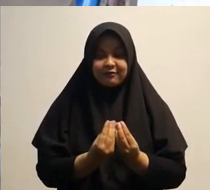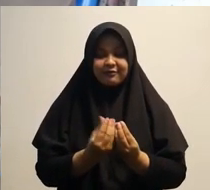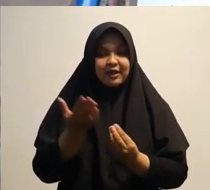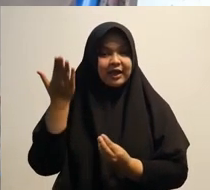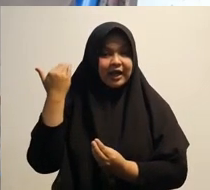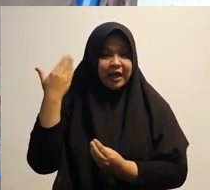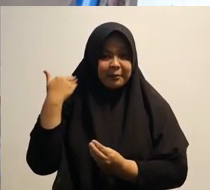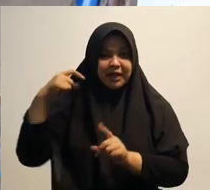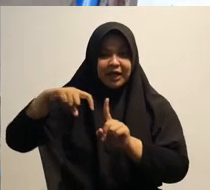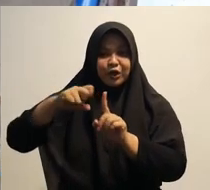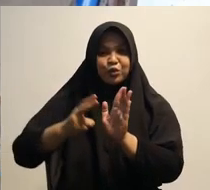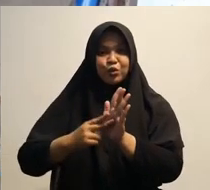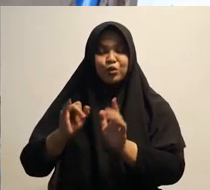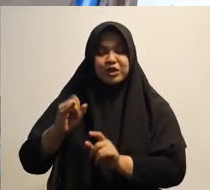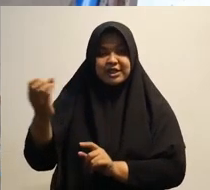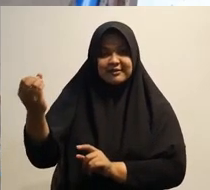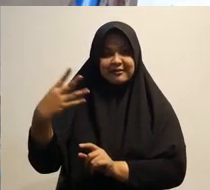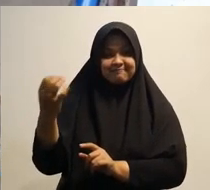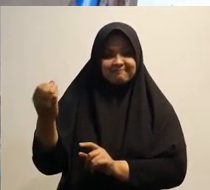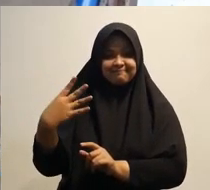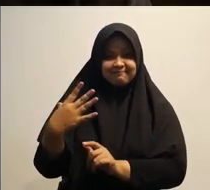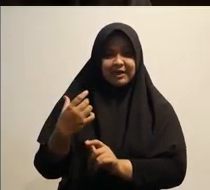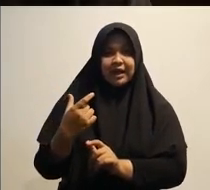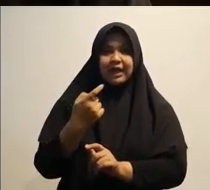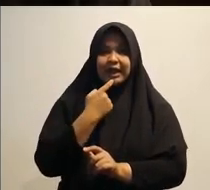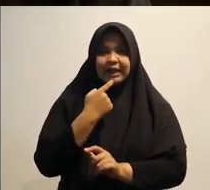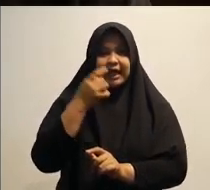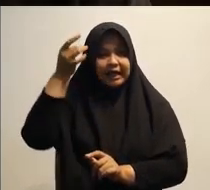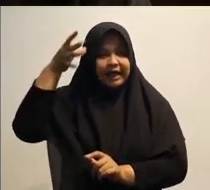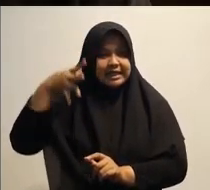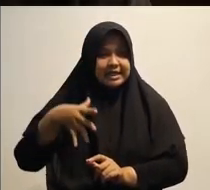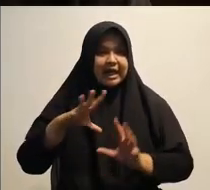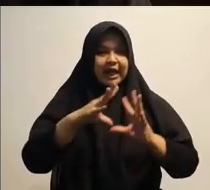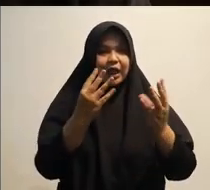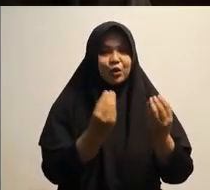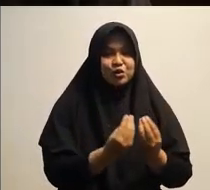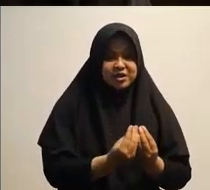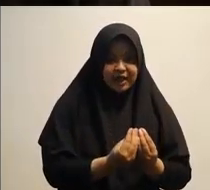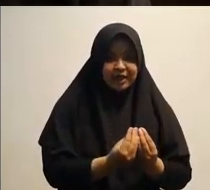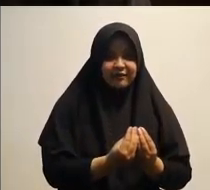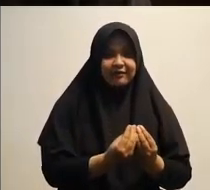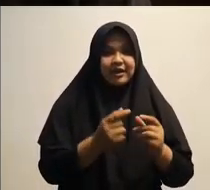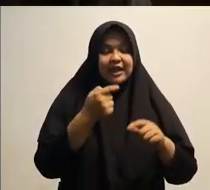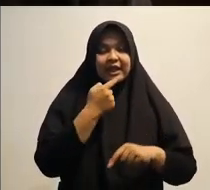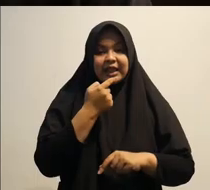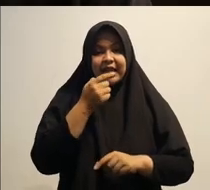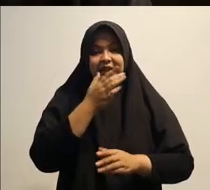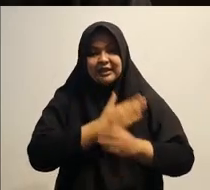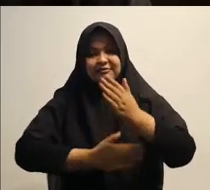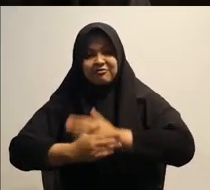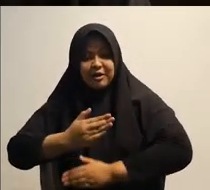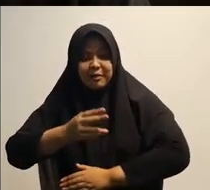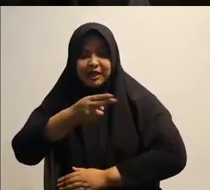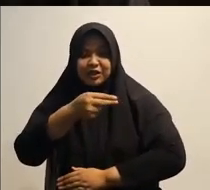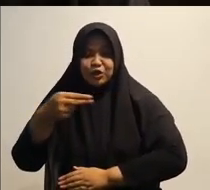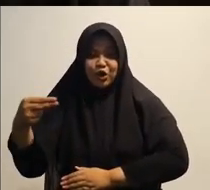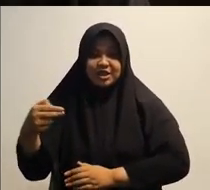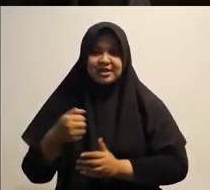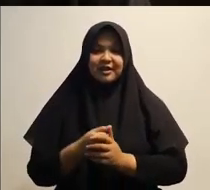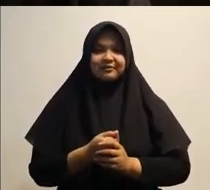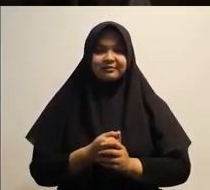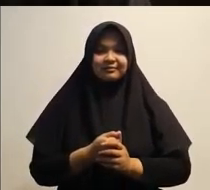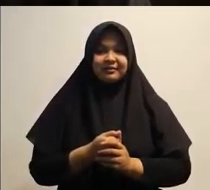inklusi. Kemarin Mbak Kuni juga cerita soal desa inklusi, tentang kelompok difabel desa gitu,